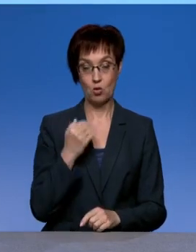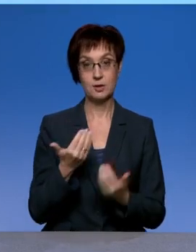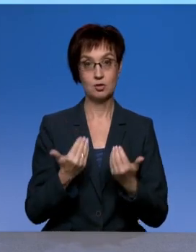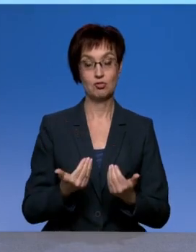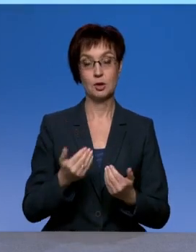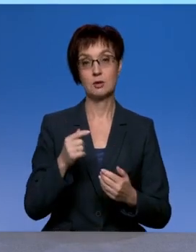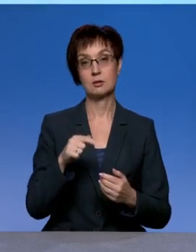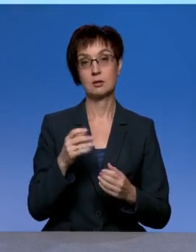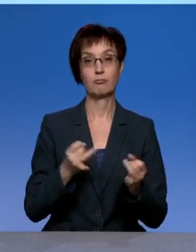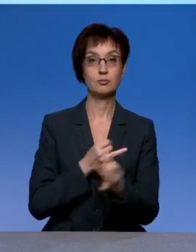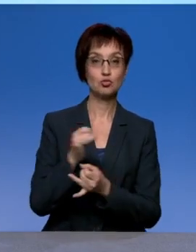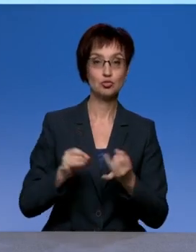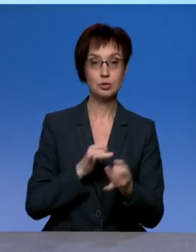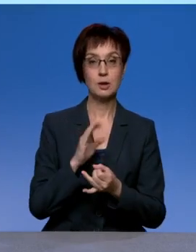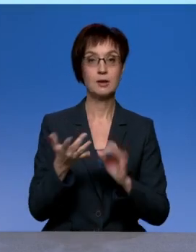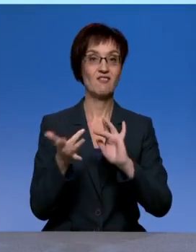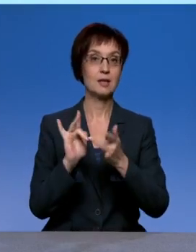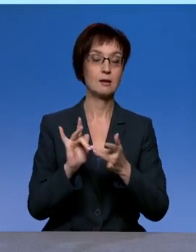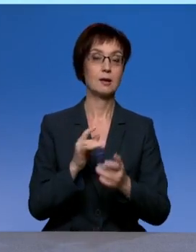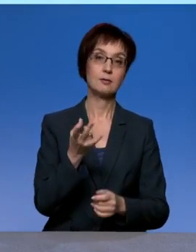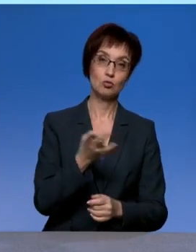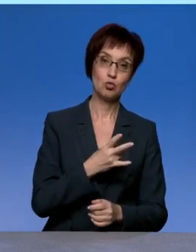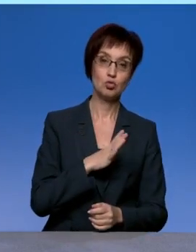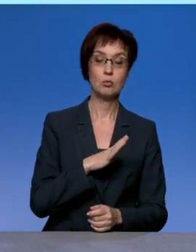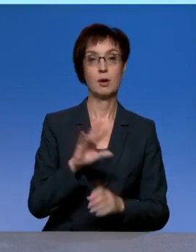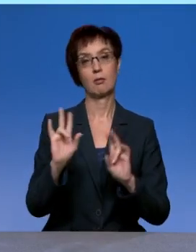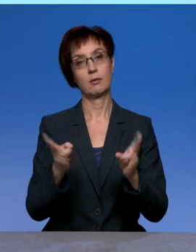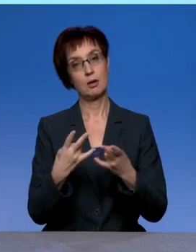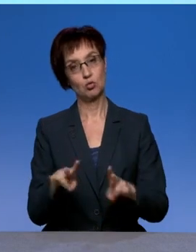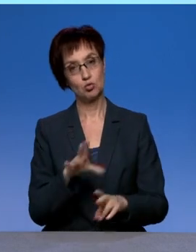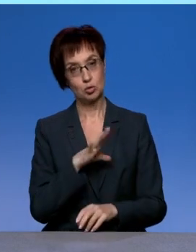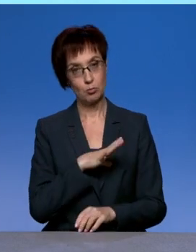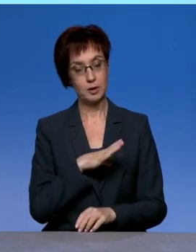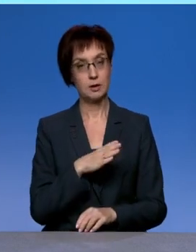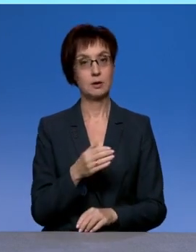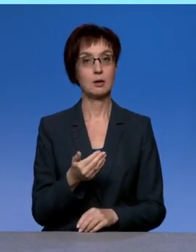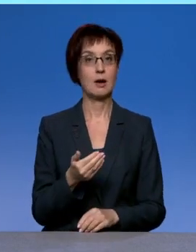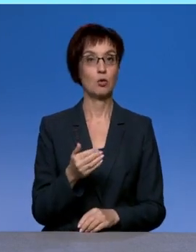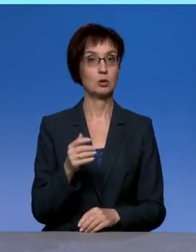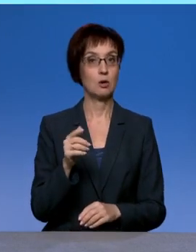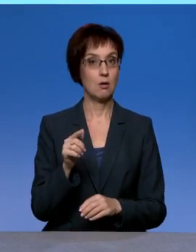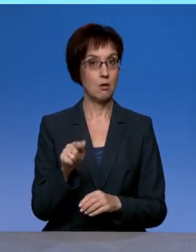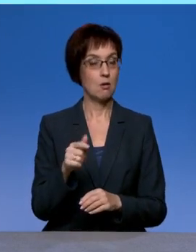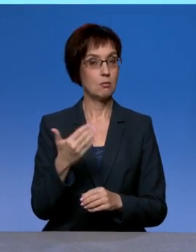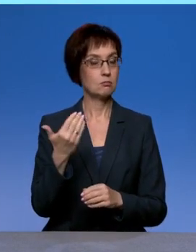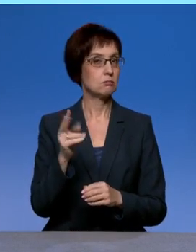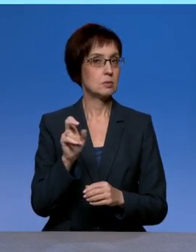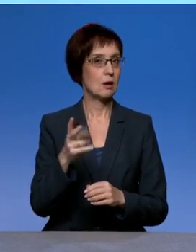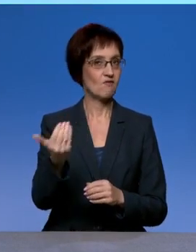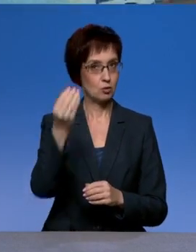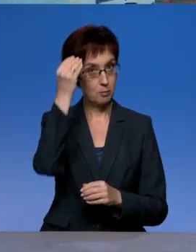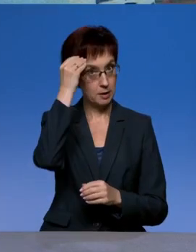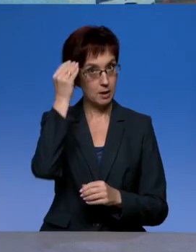интернете, надо было, не надо, потому что вам не кажется, что этот реестр, он потихоньку заползает в очень